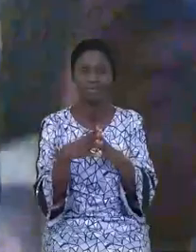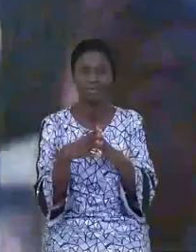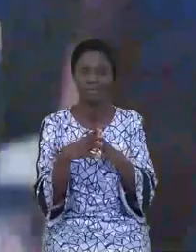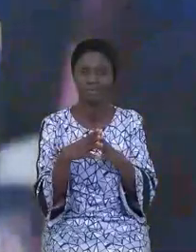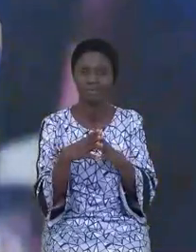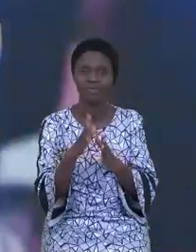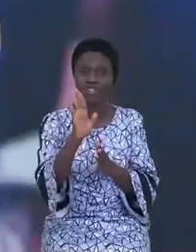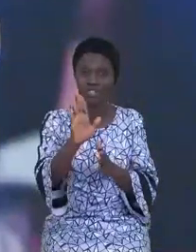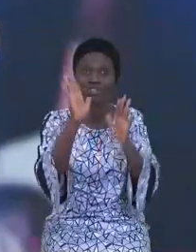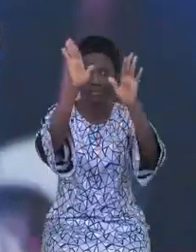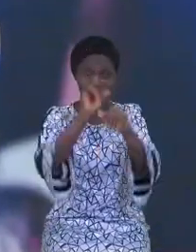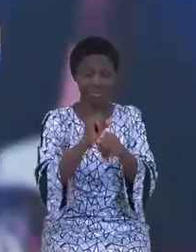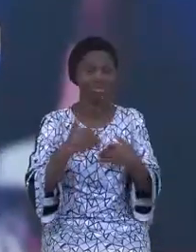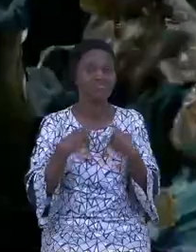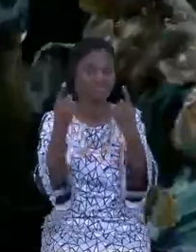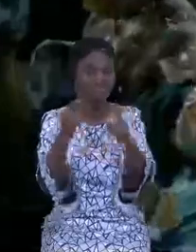Ton miracle est venu.